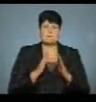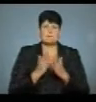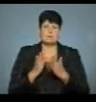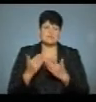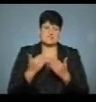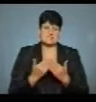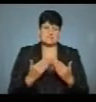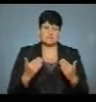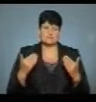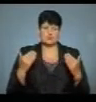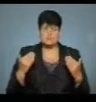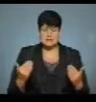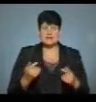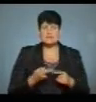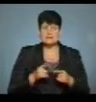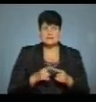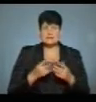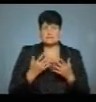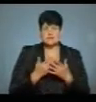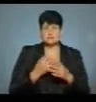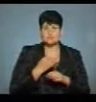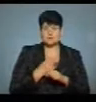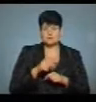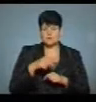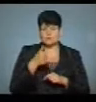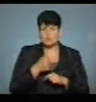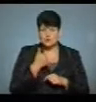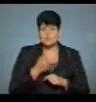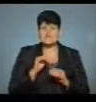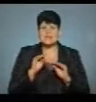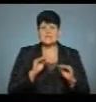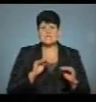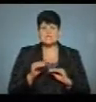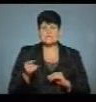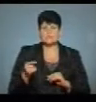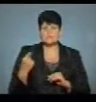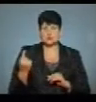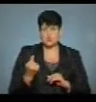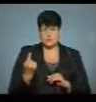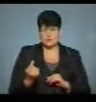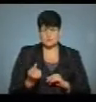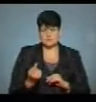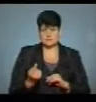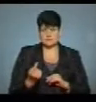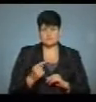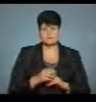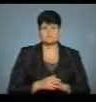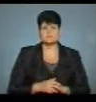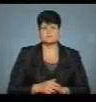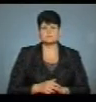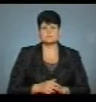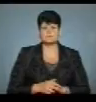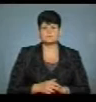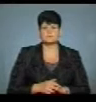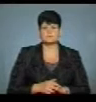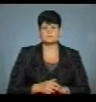Тернопілля». Фільм відзняли цього року. Режисер документальної стрічки Богдан Голич із Тернопільщини. Детальніше у сюжеті Богдана Буденчука.